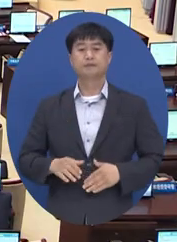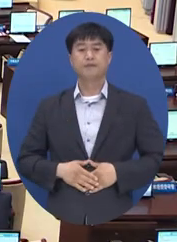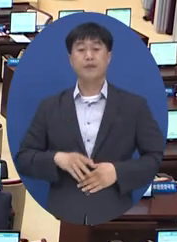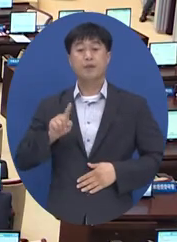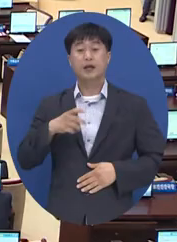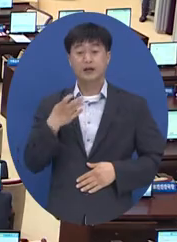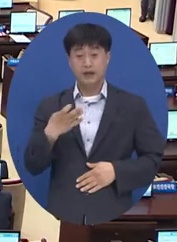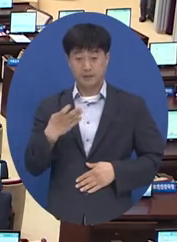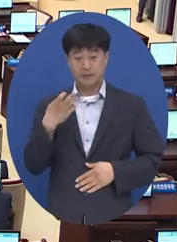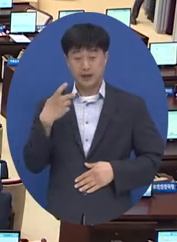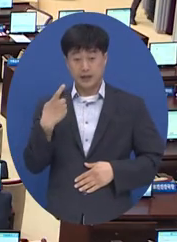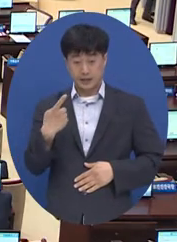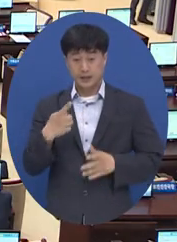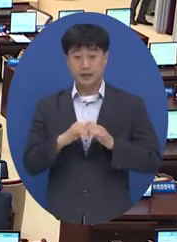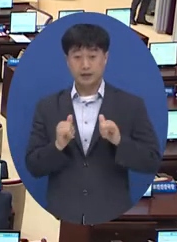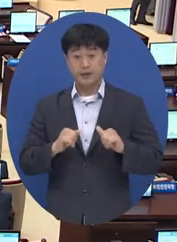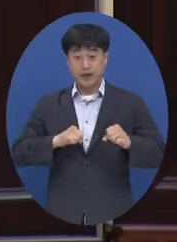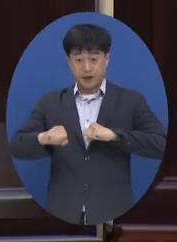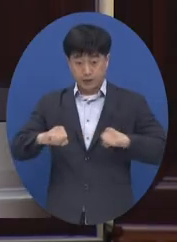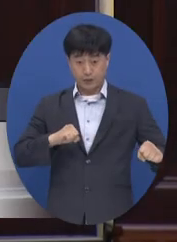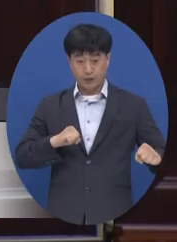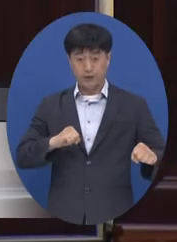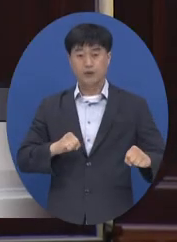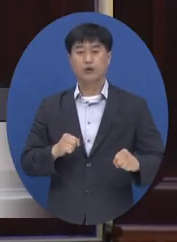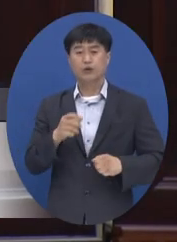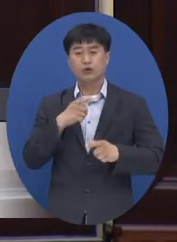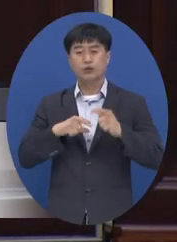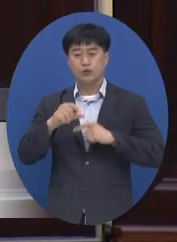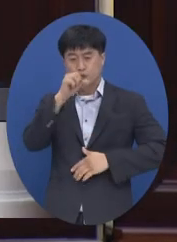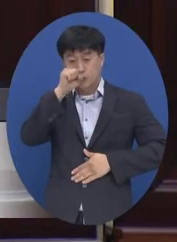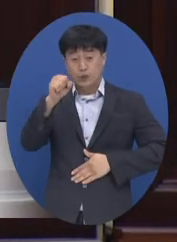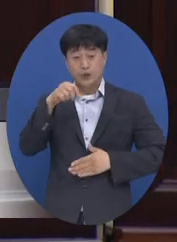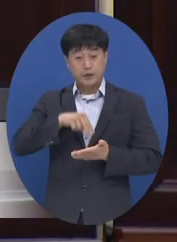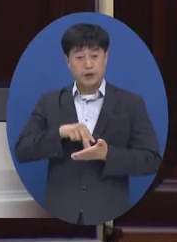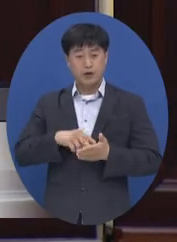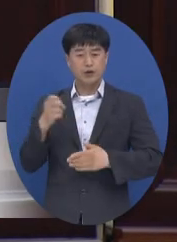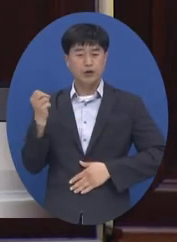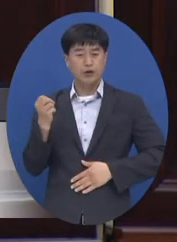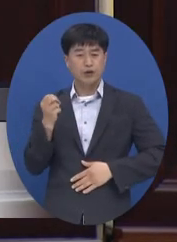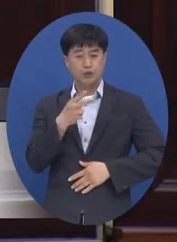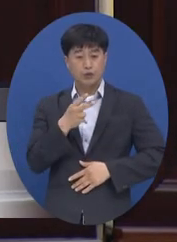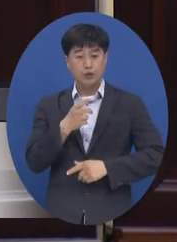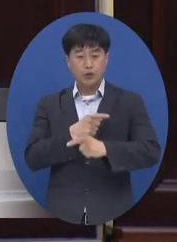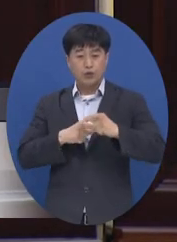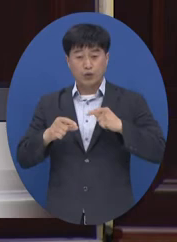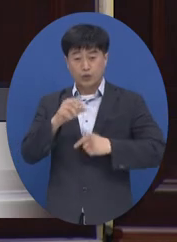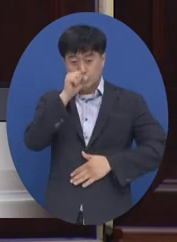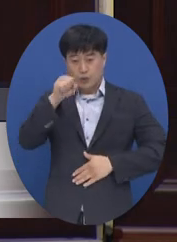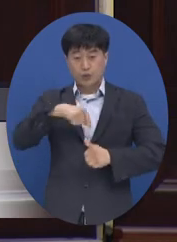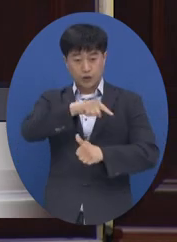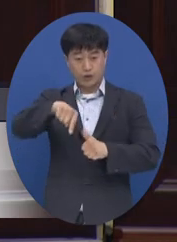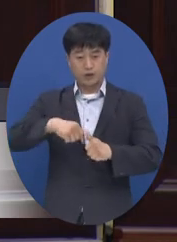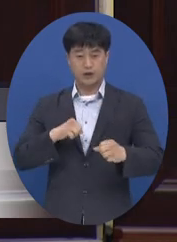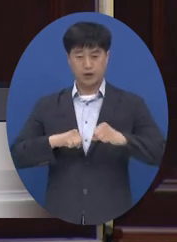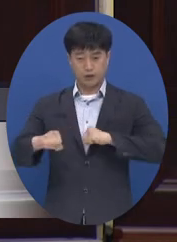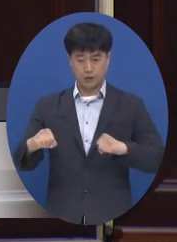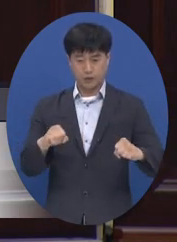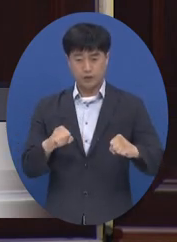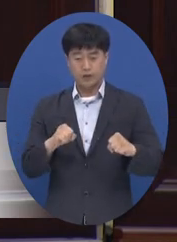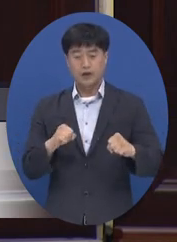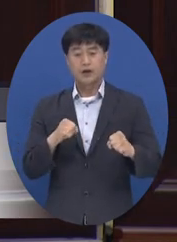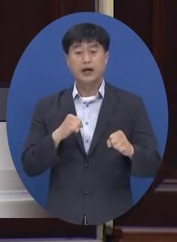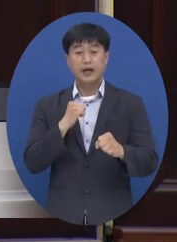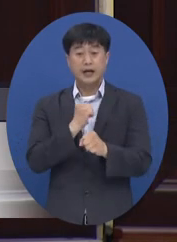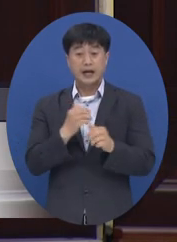141명 의원님들 의정활동을 그리고 보다 나은 조건에서 또 보다 나은 환경에서 의정활동